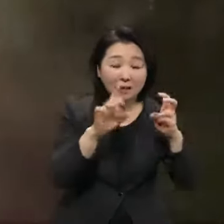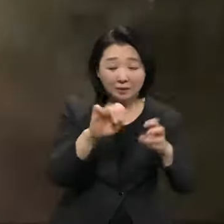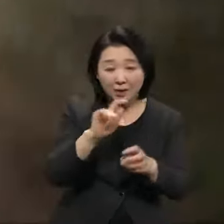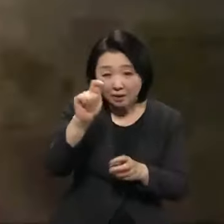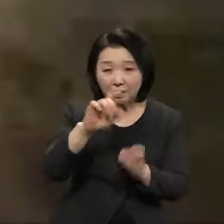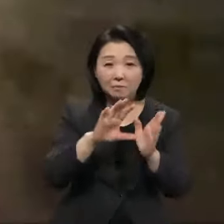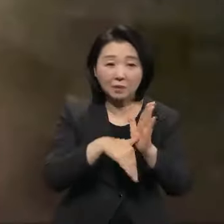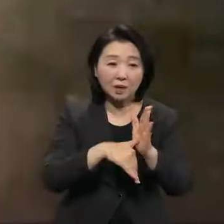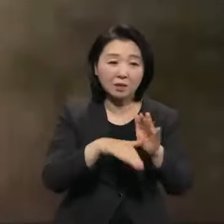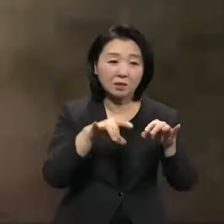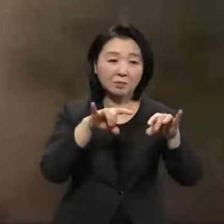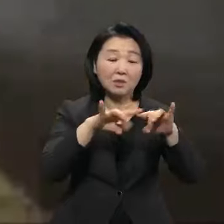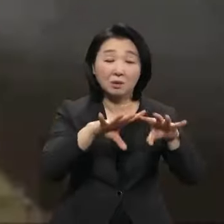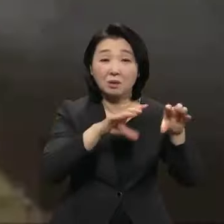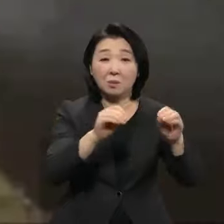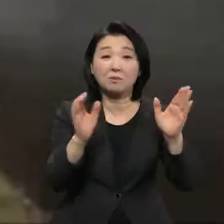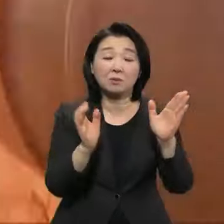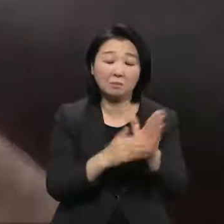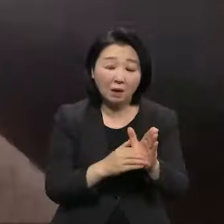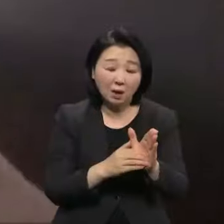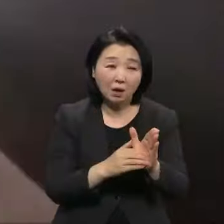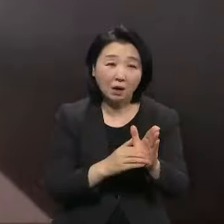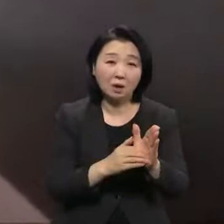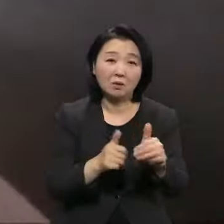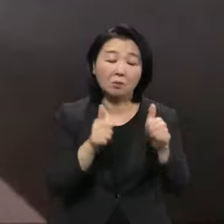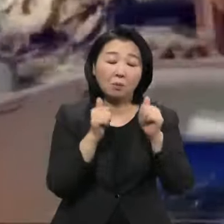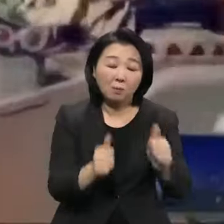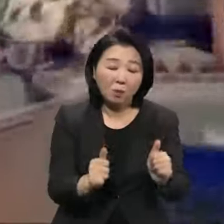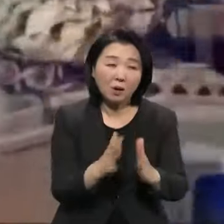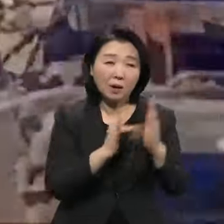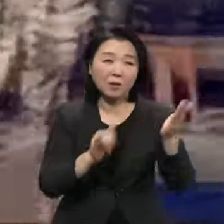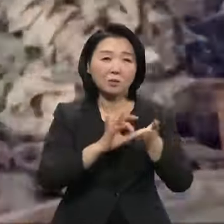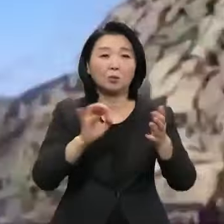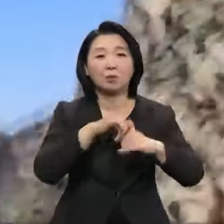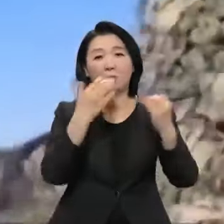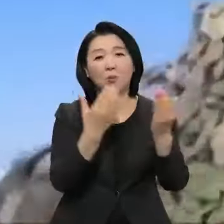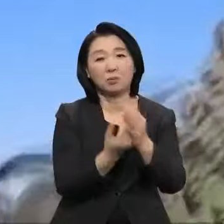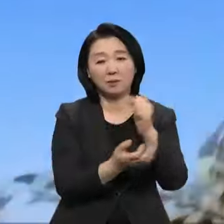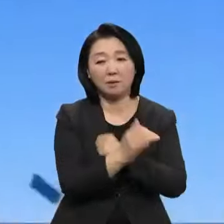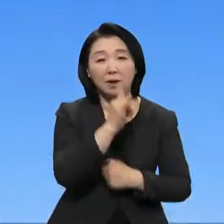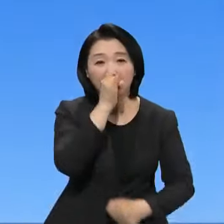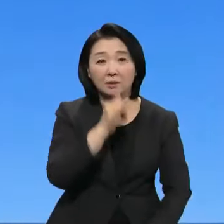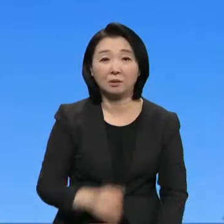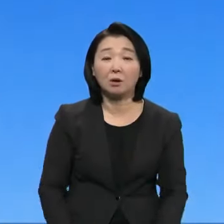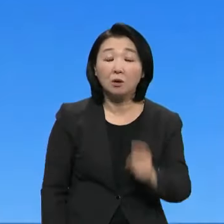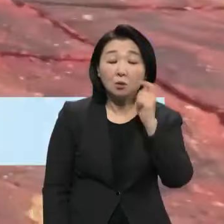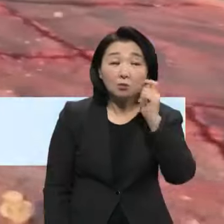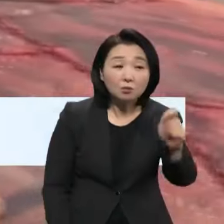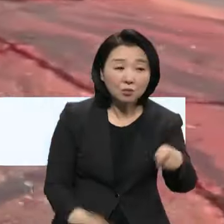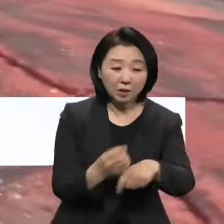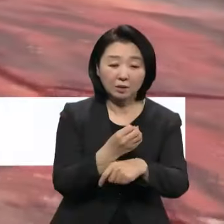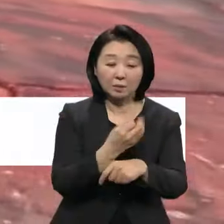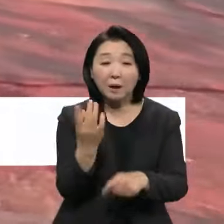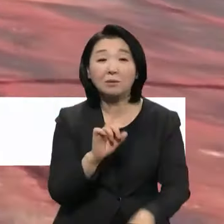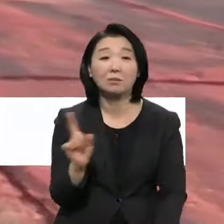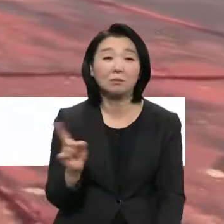텔레그램을통해이번 정전이산업체와 가정소비자모두에게영향을미쳤다고밝혔습니다.우크라이나언론은